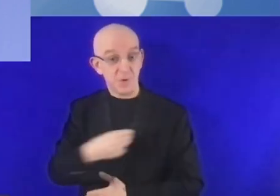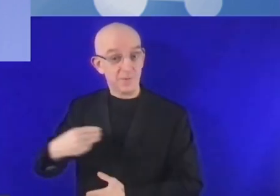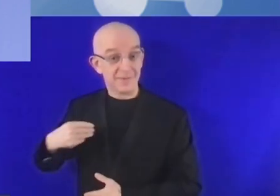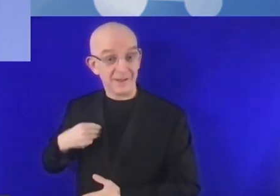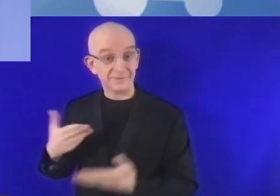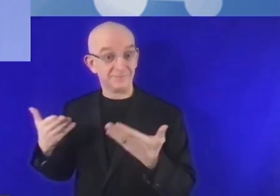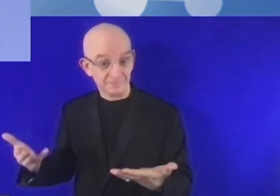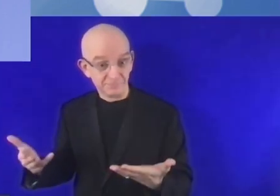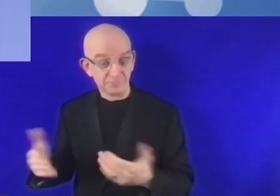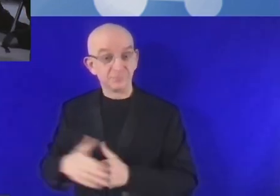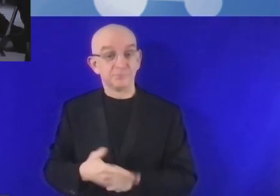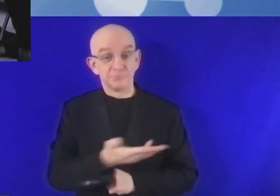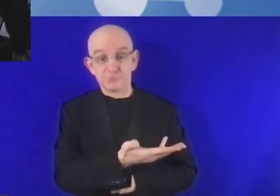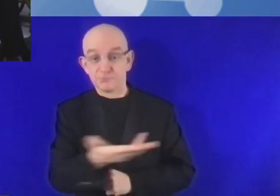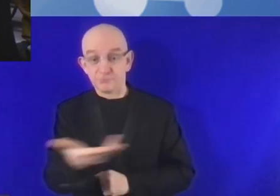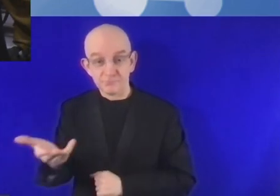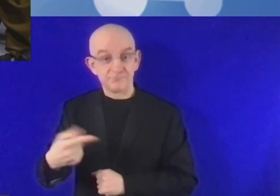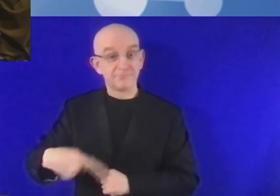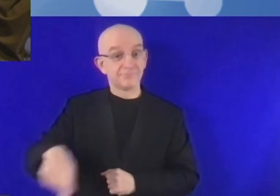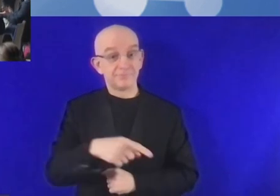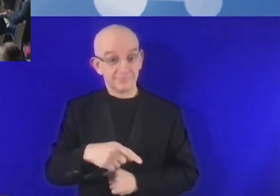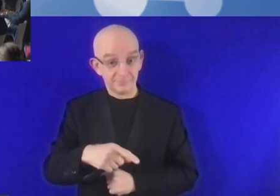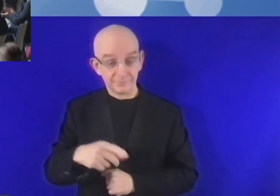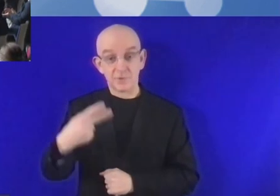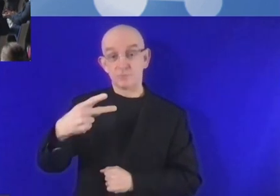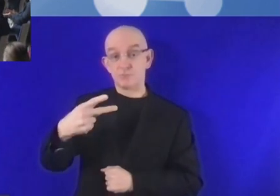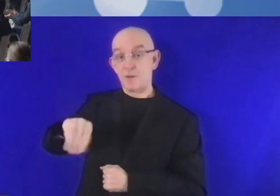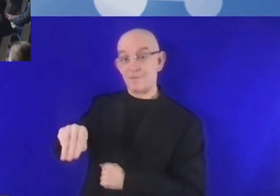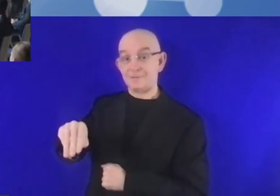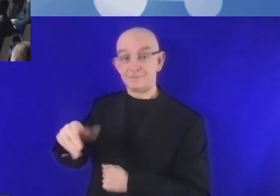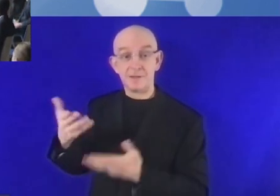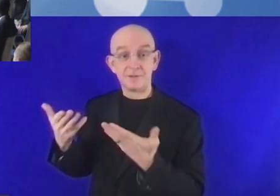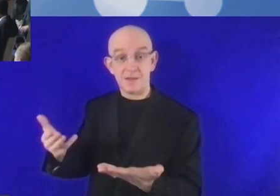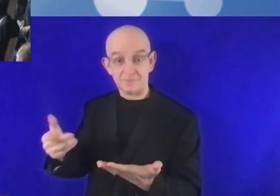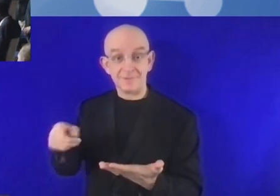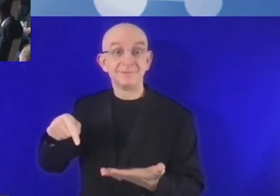Rzeczypospolitej Polskiej, pan Mateusz Morawiecki, jest tutaj z nami.